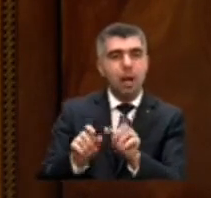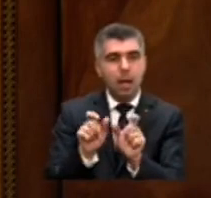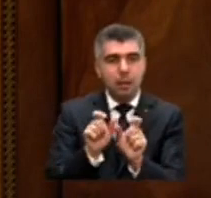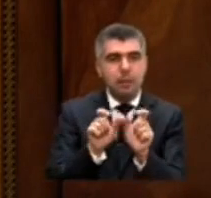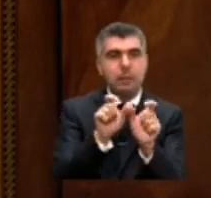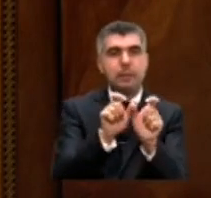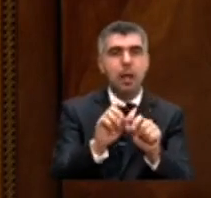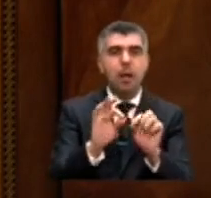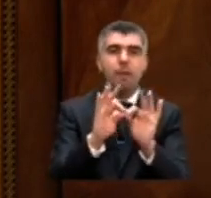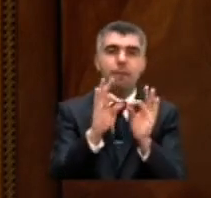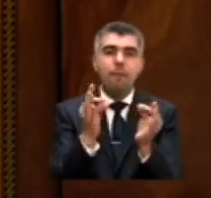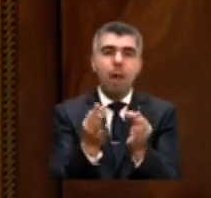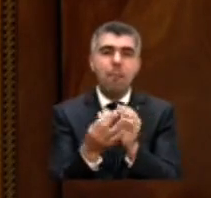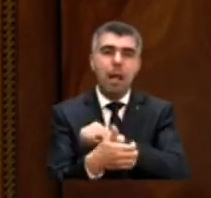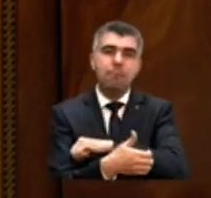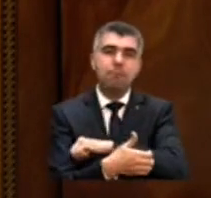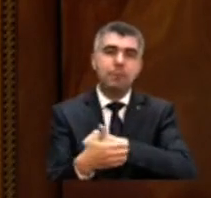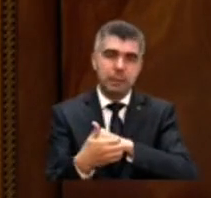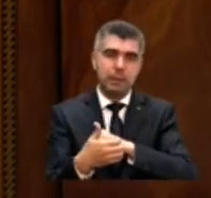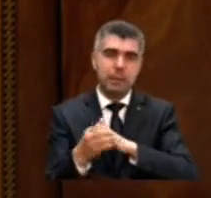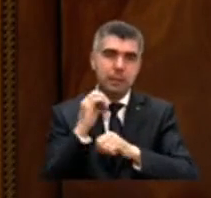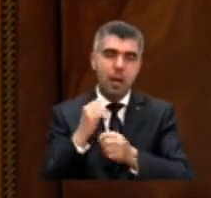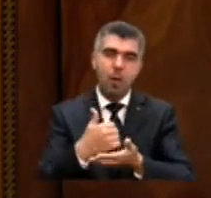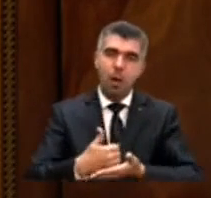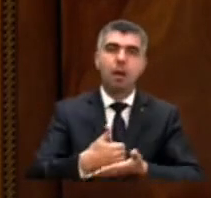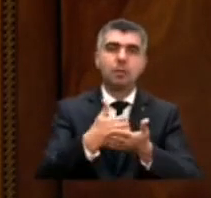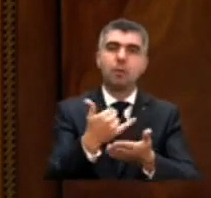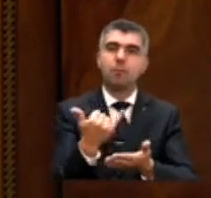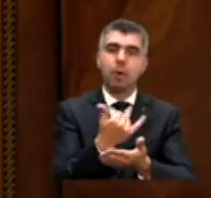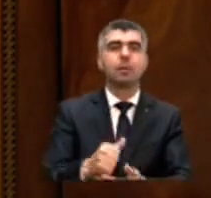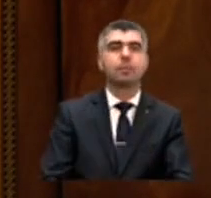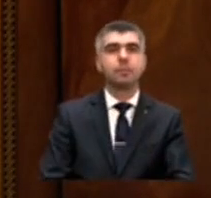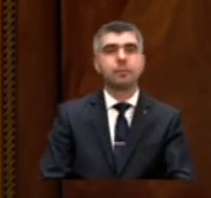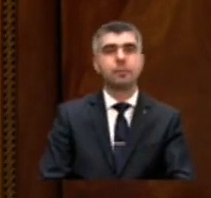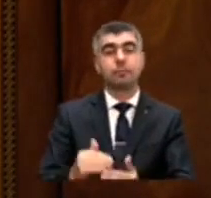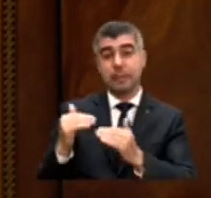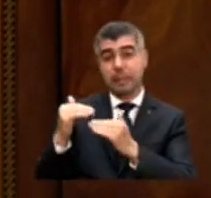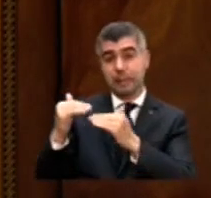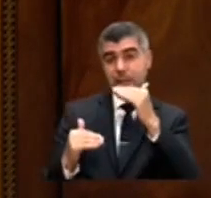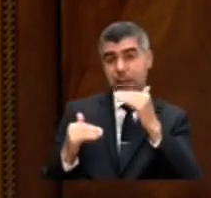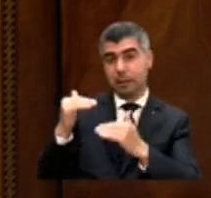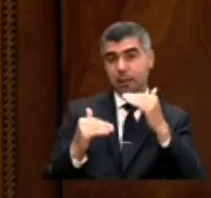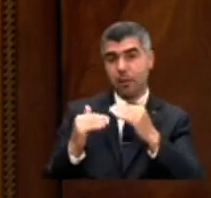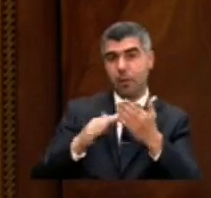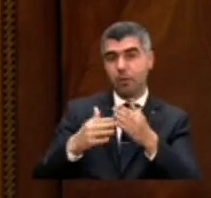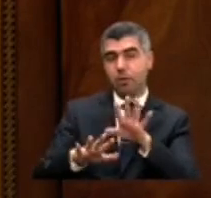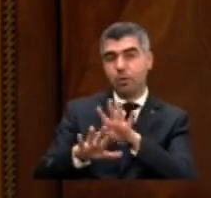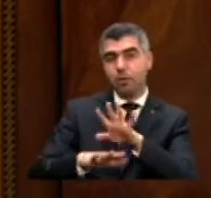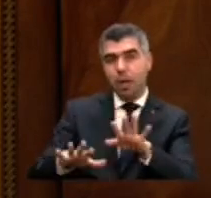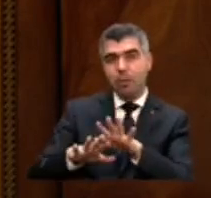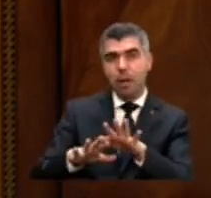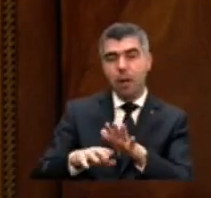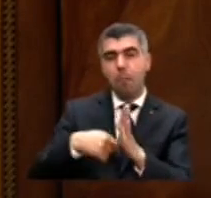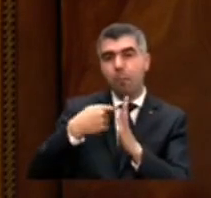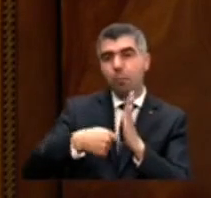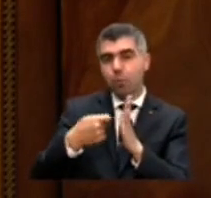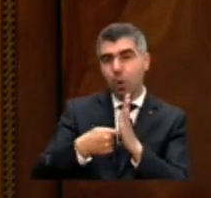هشاشة وللحد من التفاوتات الاجتماعية والاقتصادية. تقدم الحكومة على وجه الخصوص وفي إطار المشروع